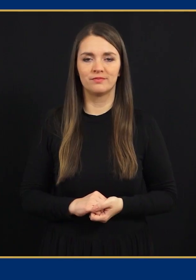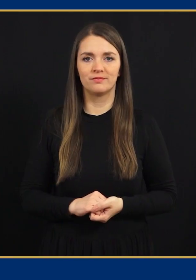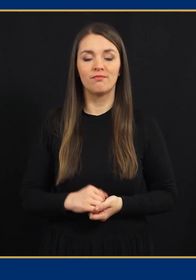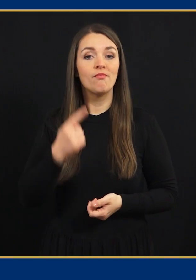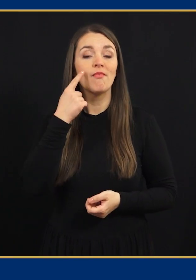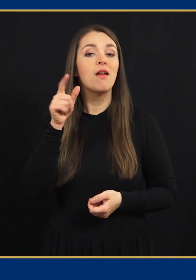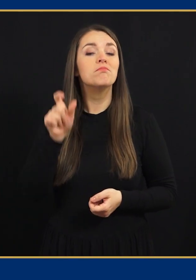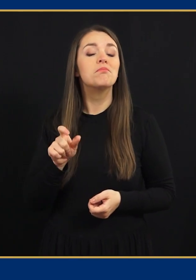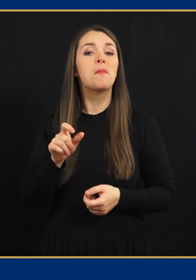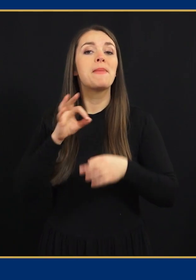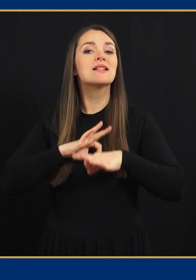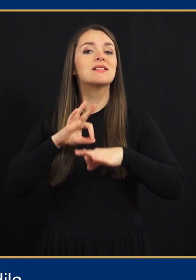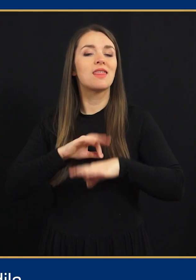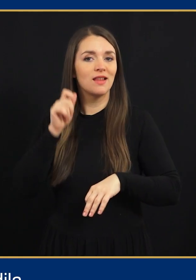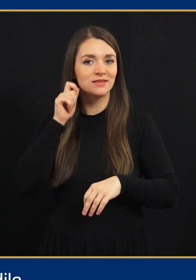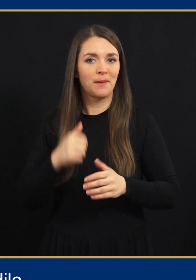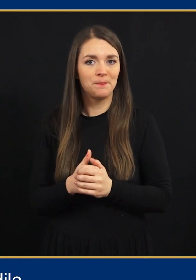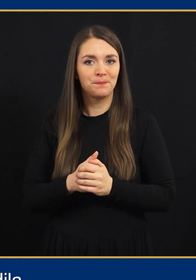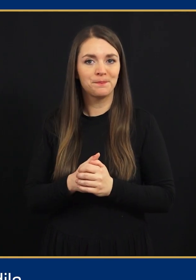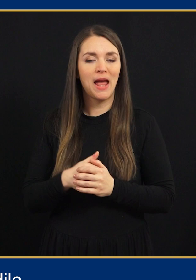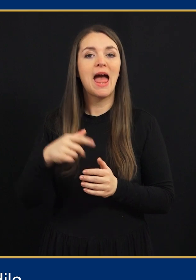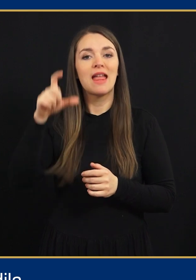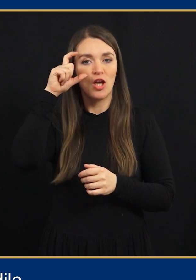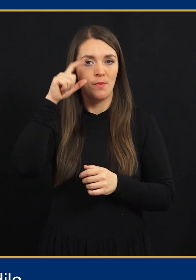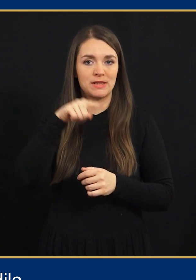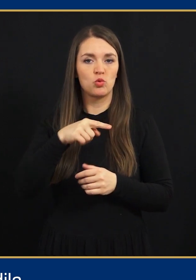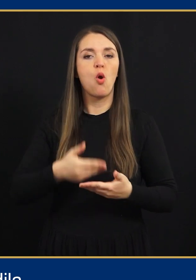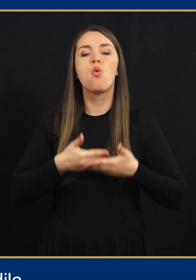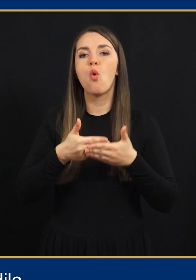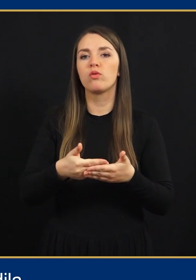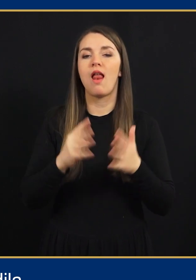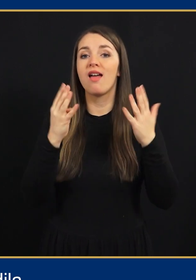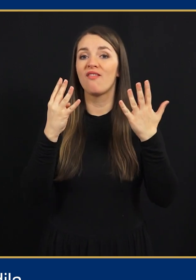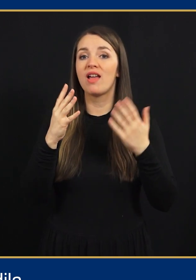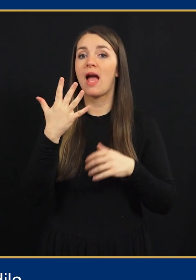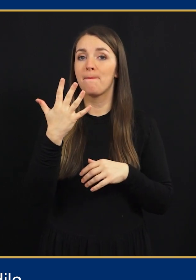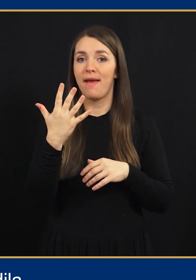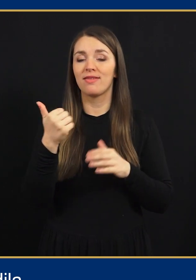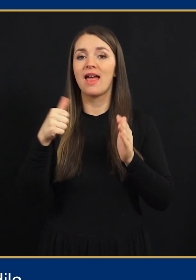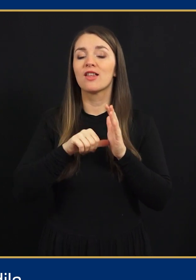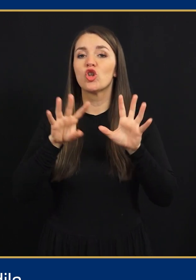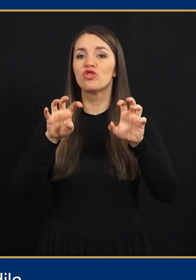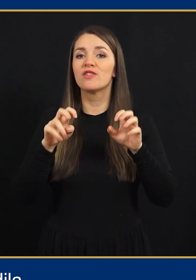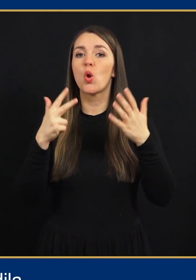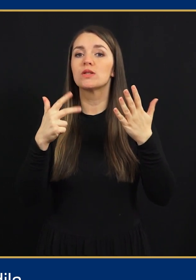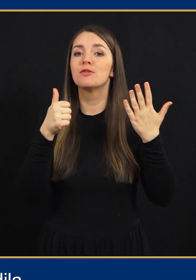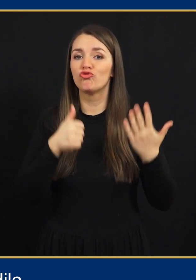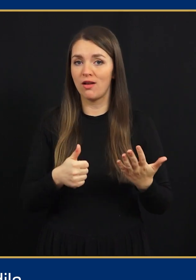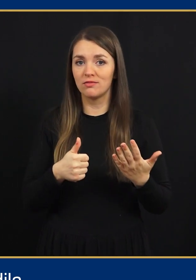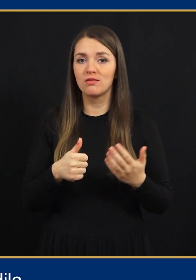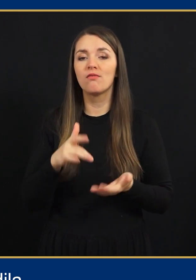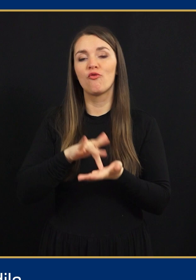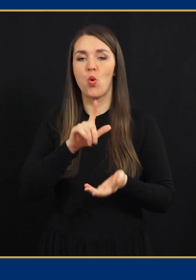O predsednici. Nataša Pirc Musar se je rodila 9. 5. 1968